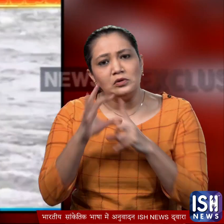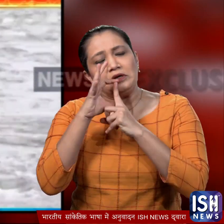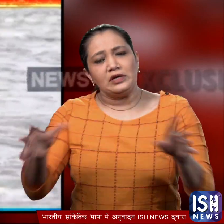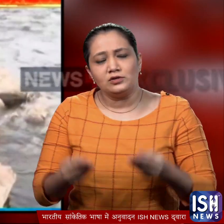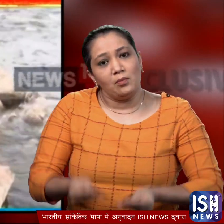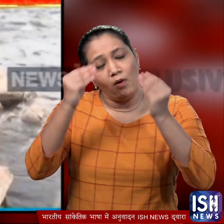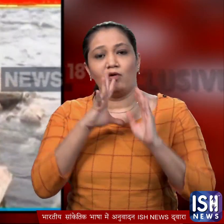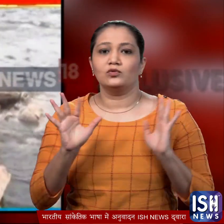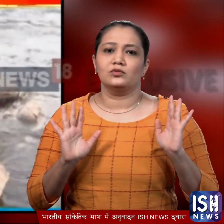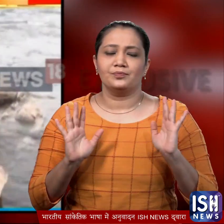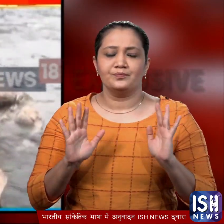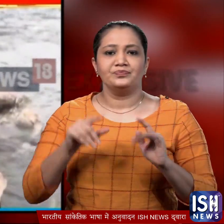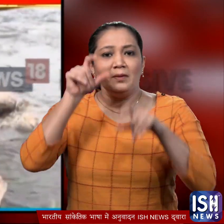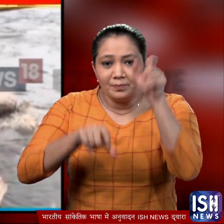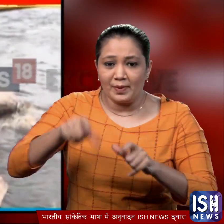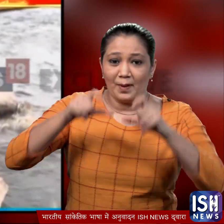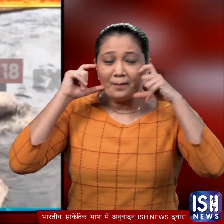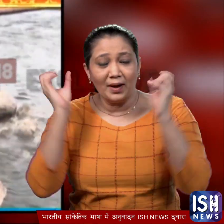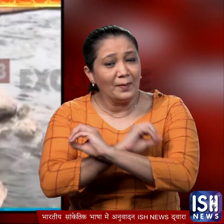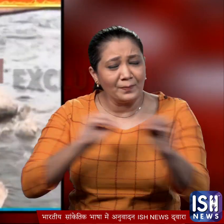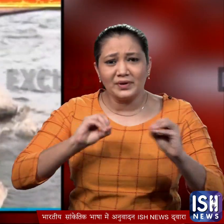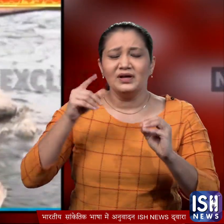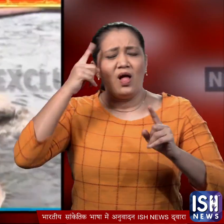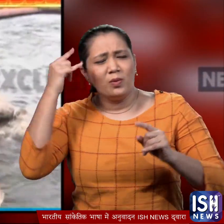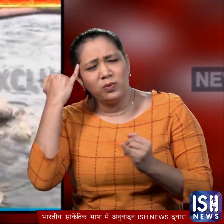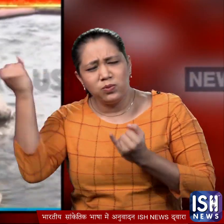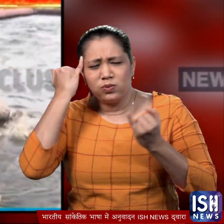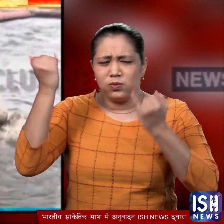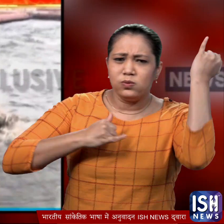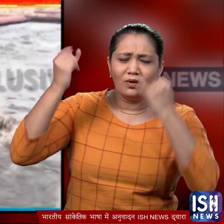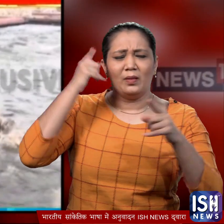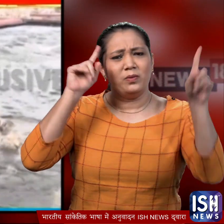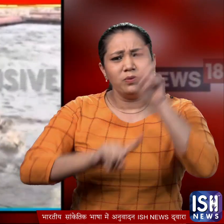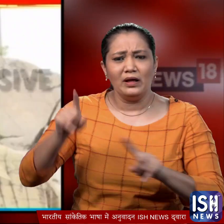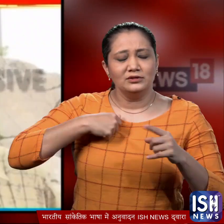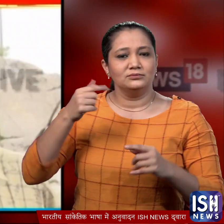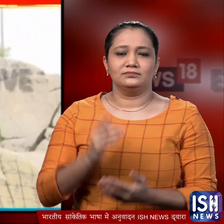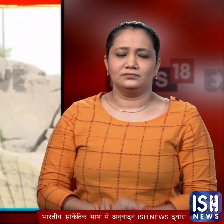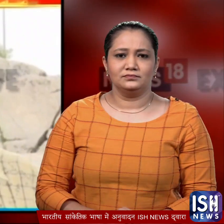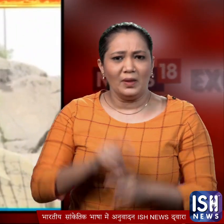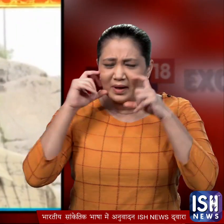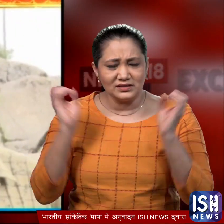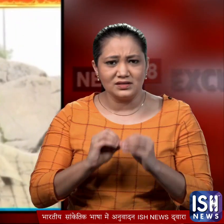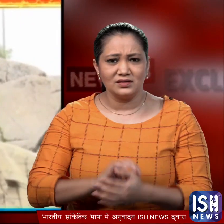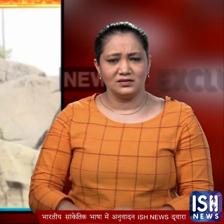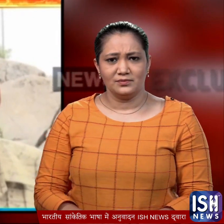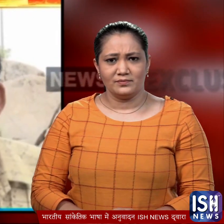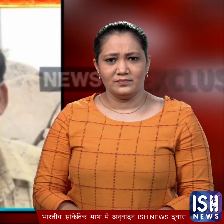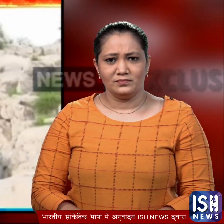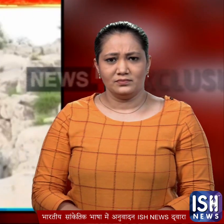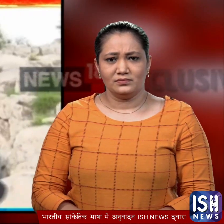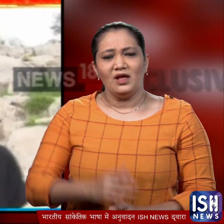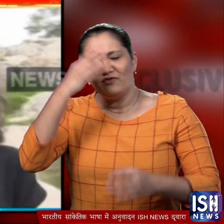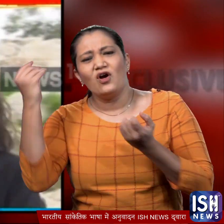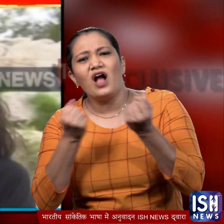घंटी बजा दी। लोगों की मास्क न पहनने की उल्टी सीधी वजह सुनकर तो सर ही घूमने लगा। मास्क ही लगाया छूट गया गाड़ी